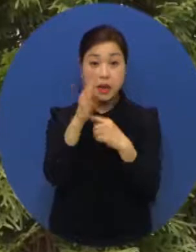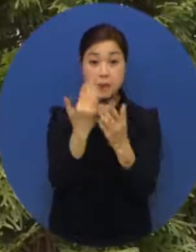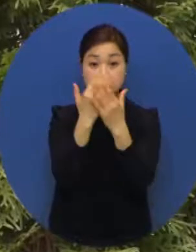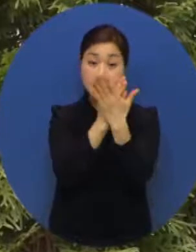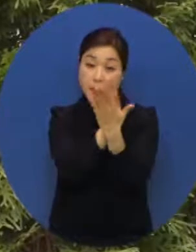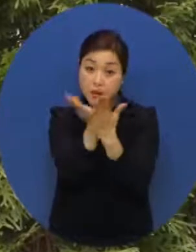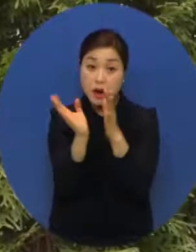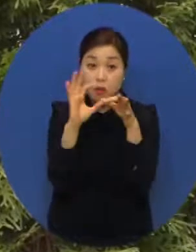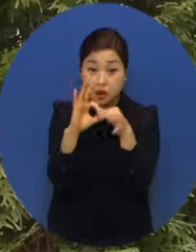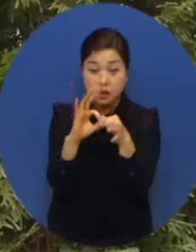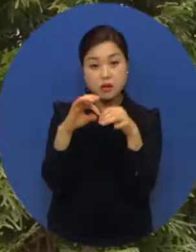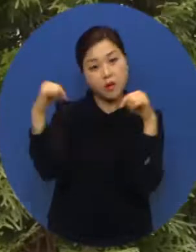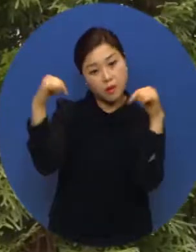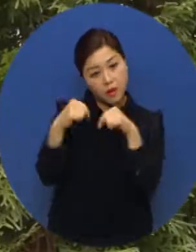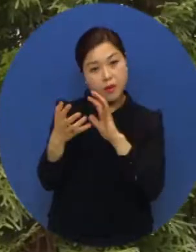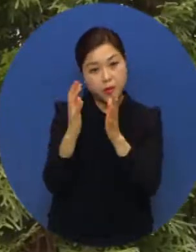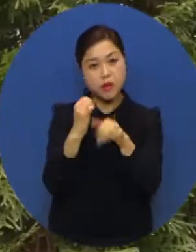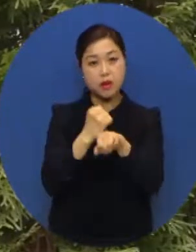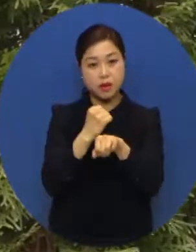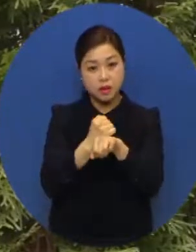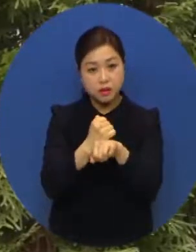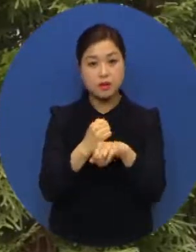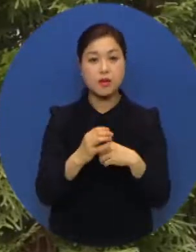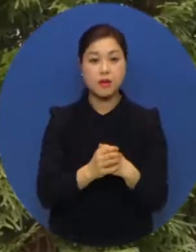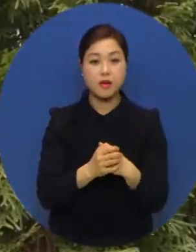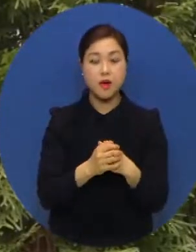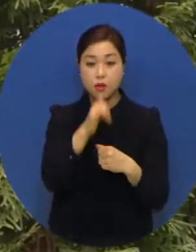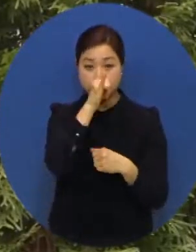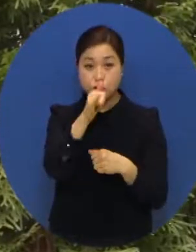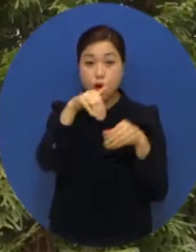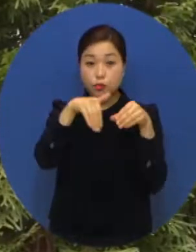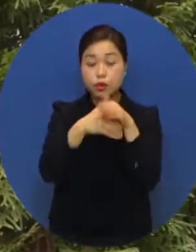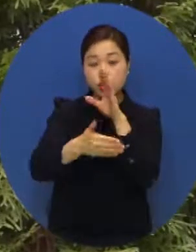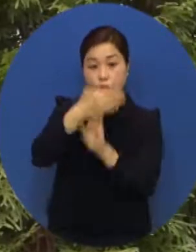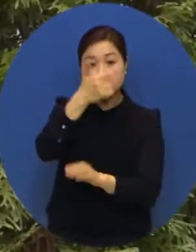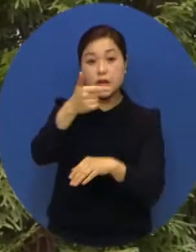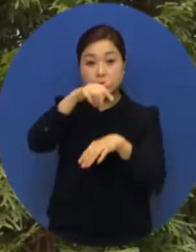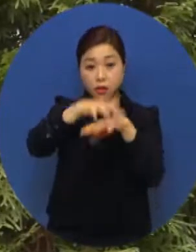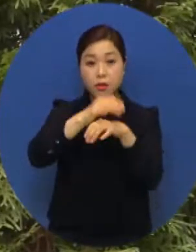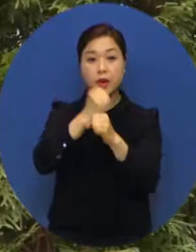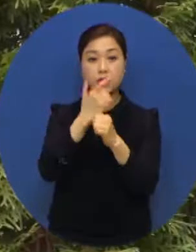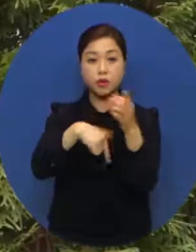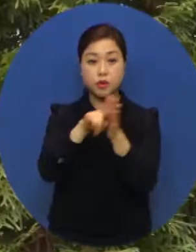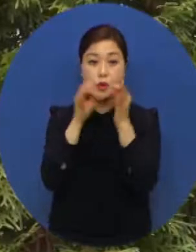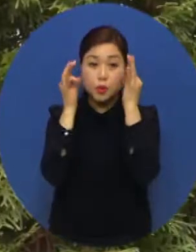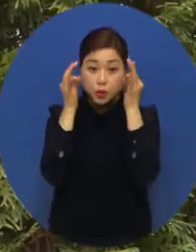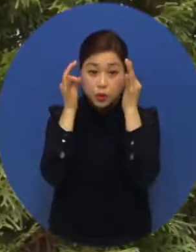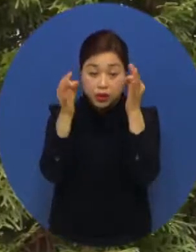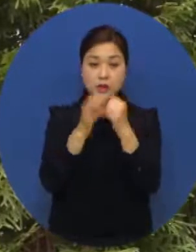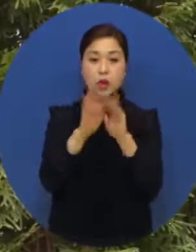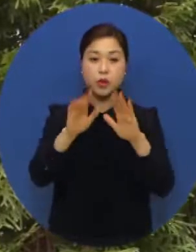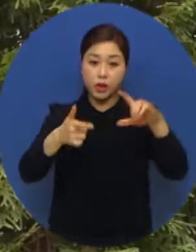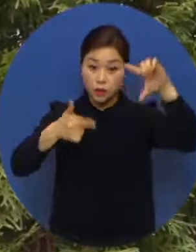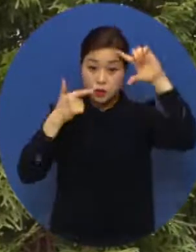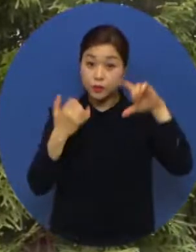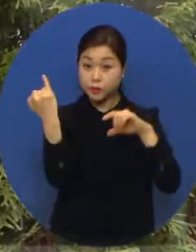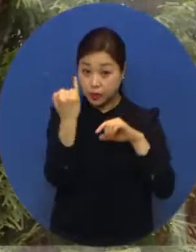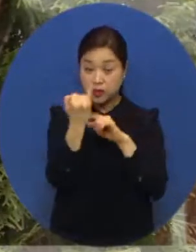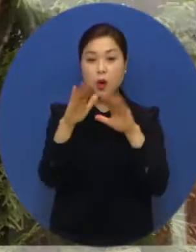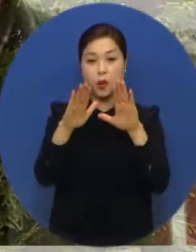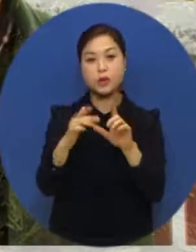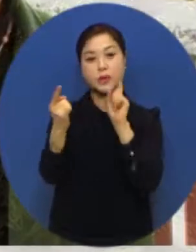하겠습니다. 품격 높은 문화도시 대전을 만들기 위해서 힘쓰고 계신 오늘의 주인공, 지금부터 저와 함께 만나보시죠.